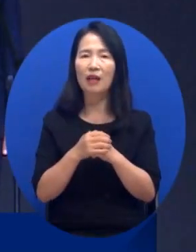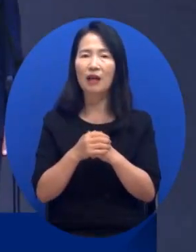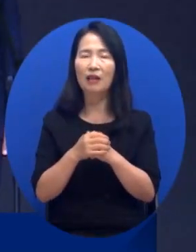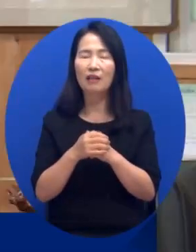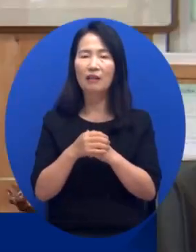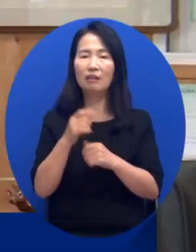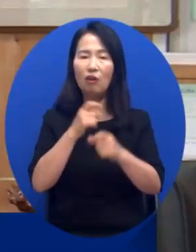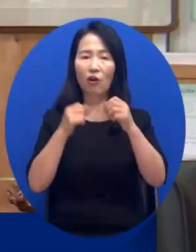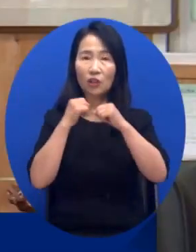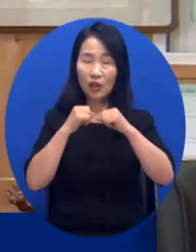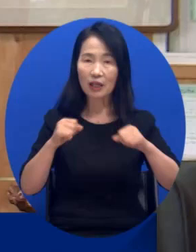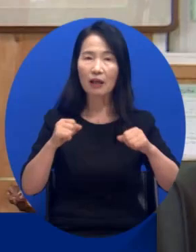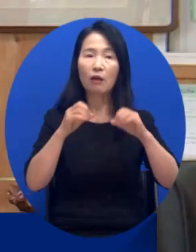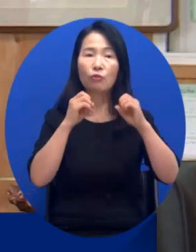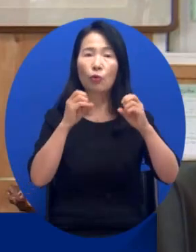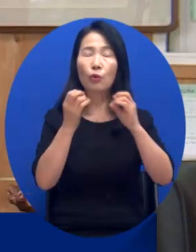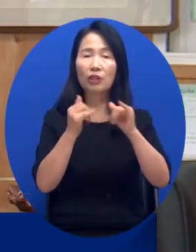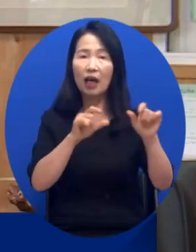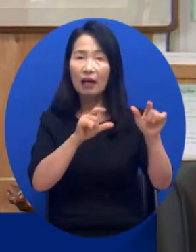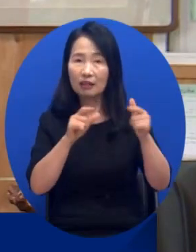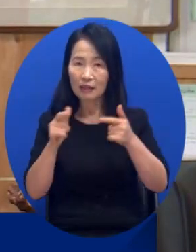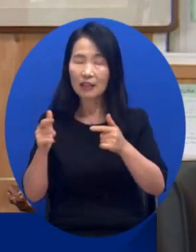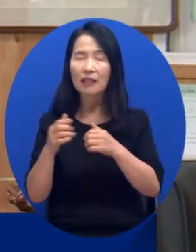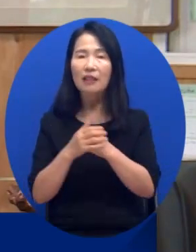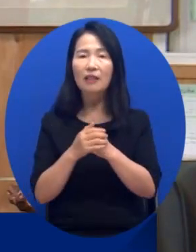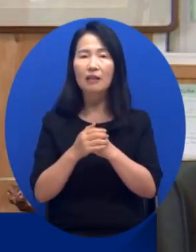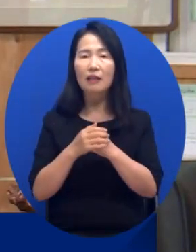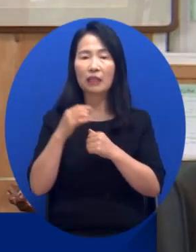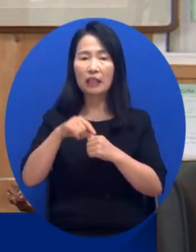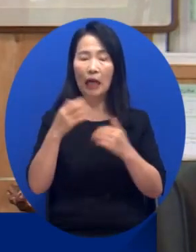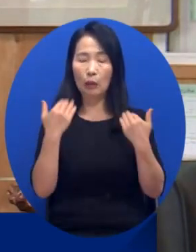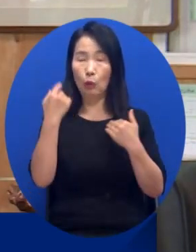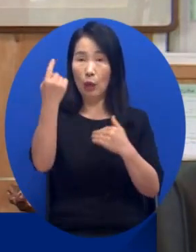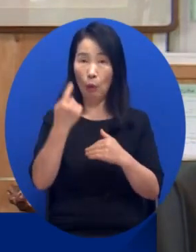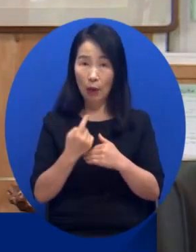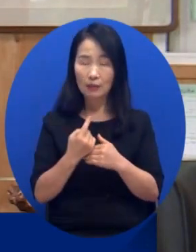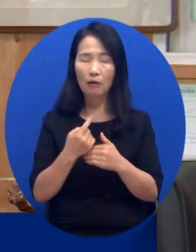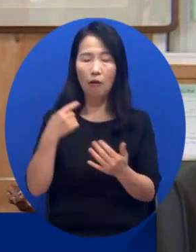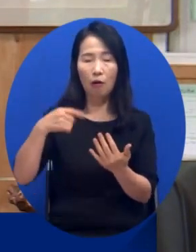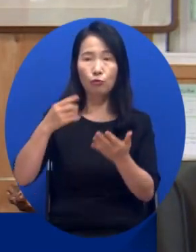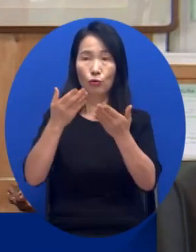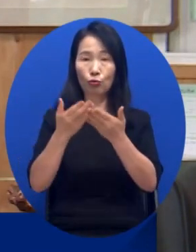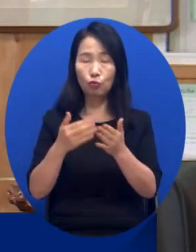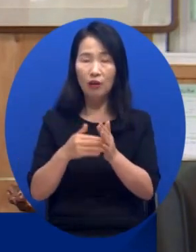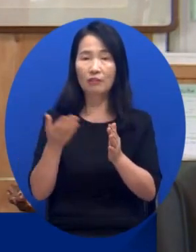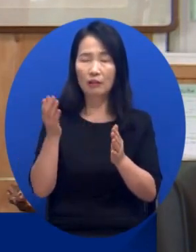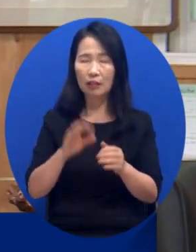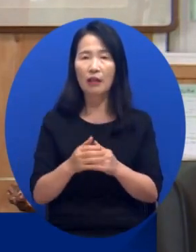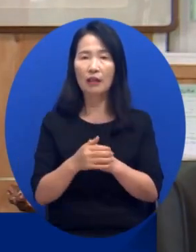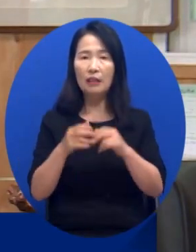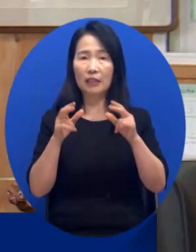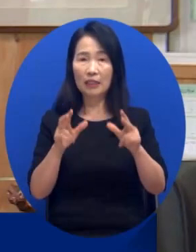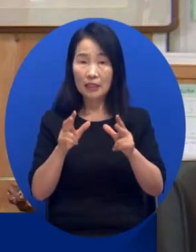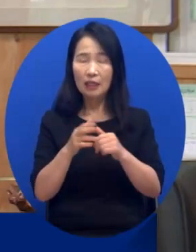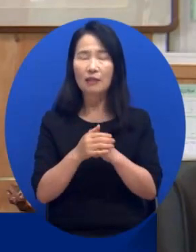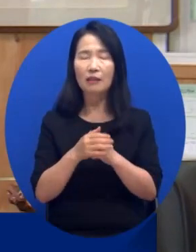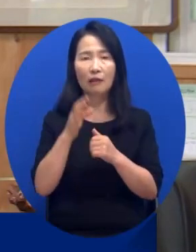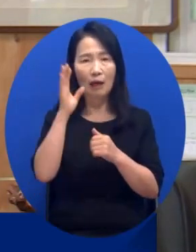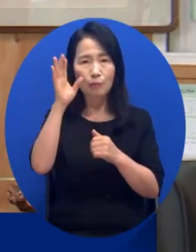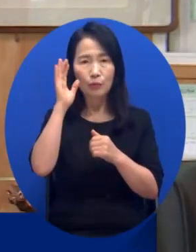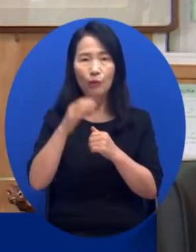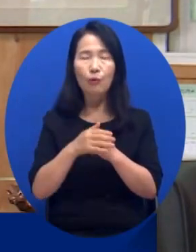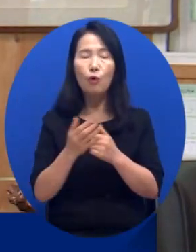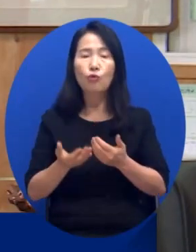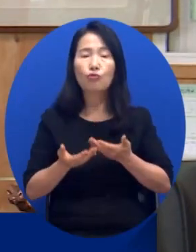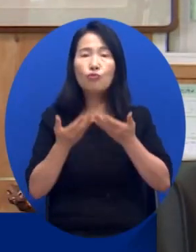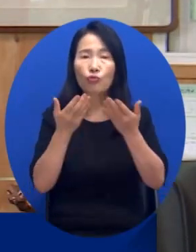대외적으로는 선교사들이 와서 우리 학생들을 가르쳐주고 섬겨주셨는데 이제는 신흥학교가 이제